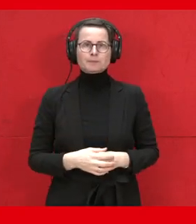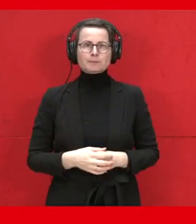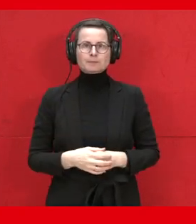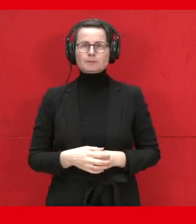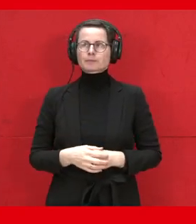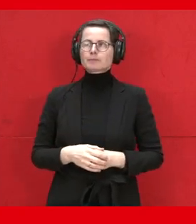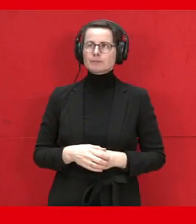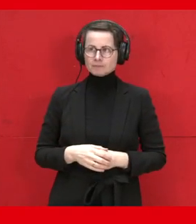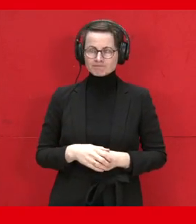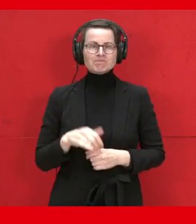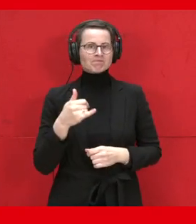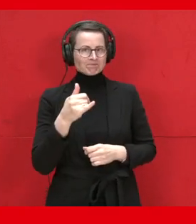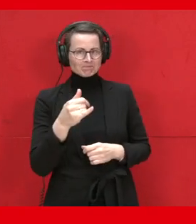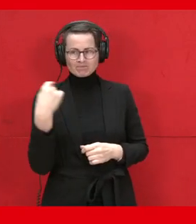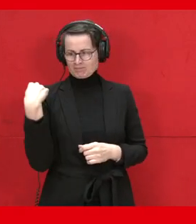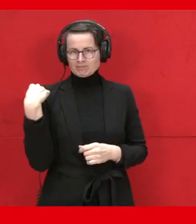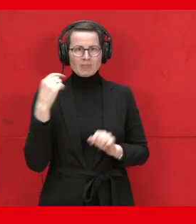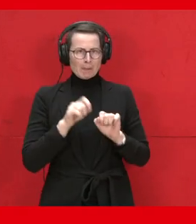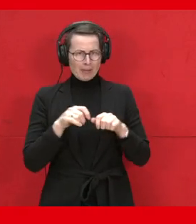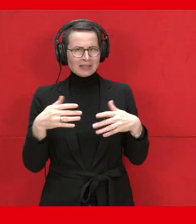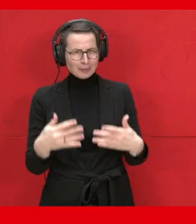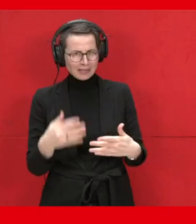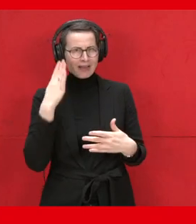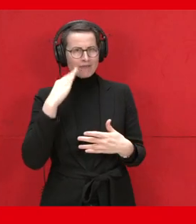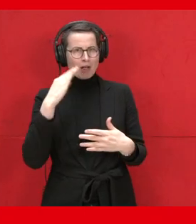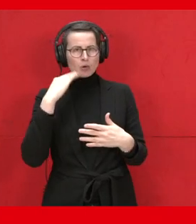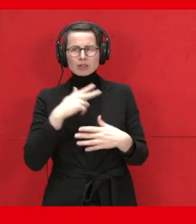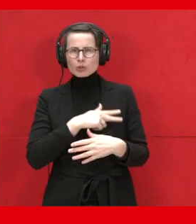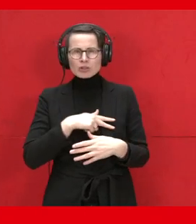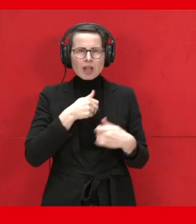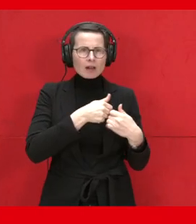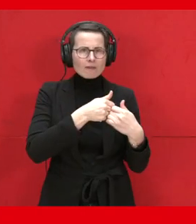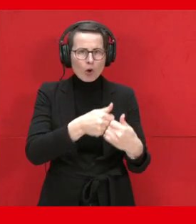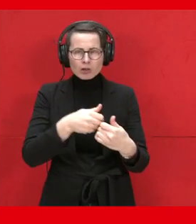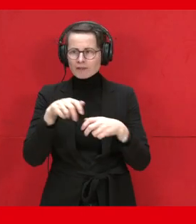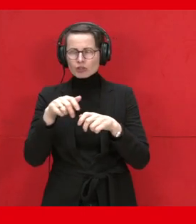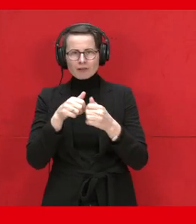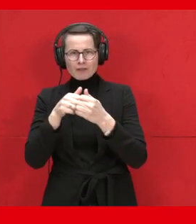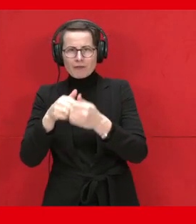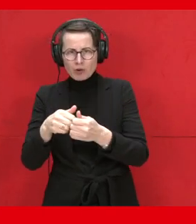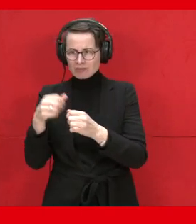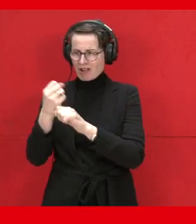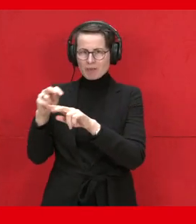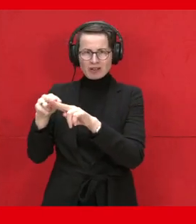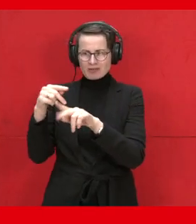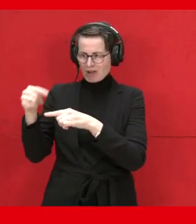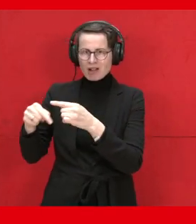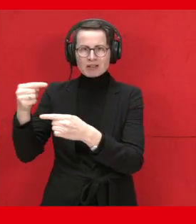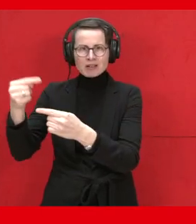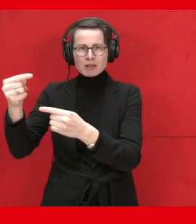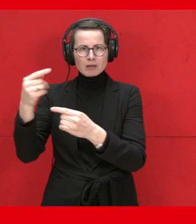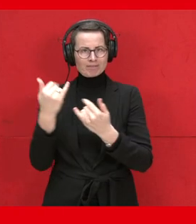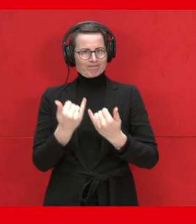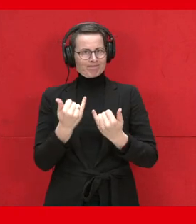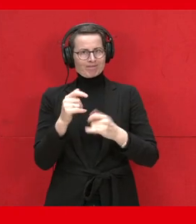Ja, aus der Erfahrung dieser Pandemie heraus, ihrer sozialen Folgen, der wirtschaftlichen Folgen, der Folgen für den Arbeitsmarkt, machen sich Menschen auch